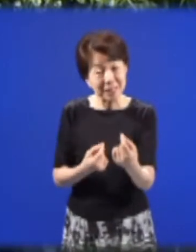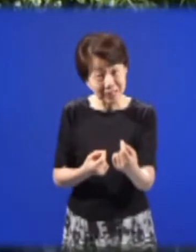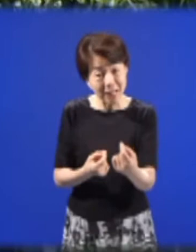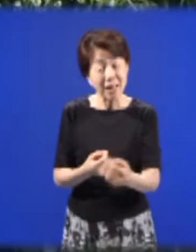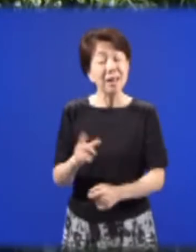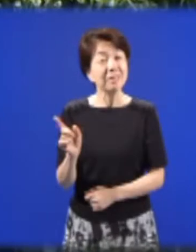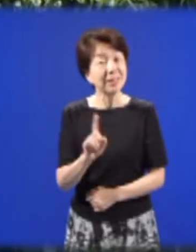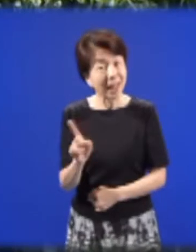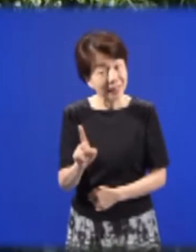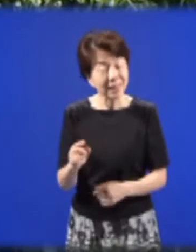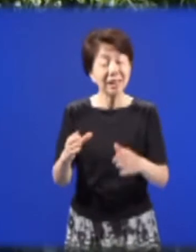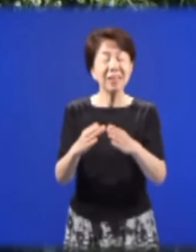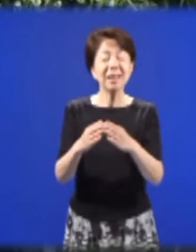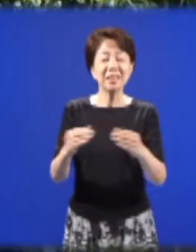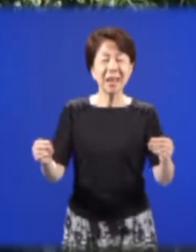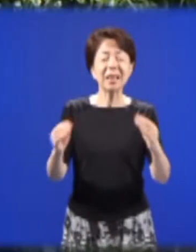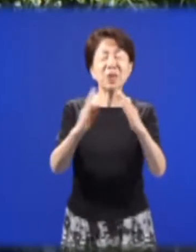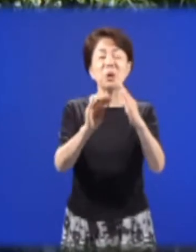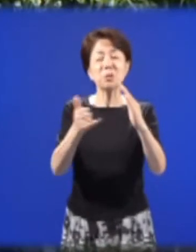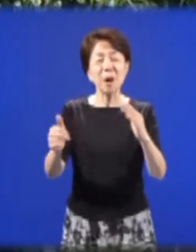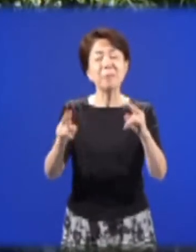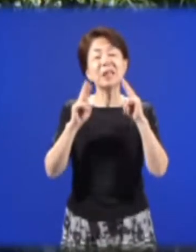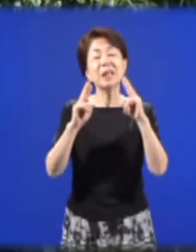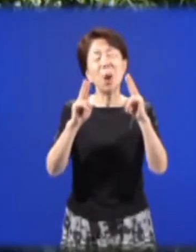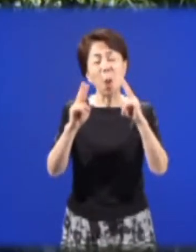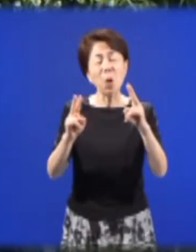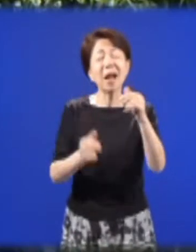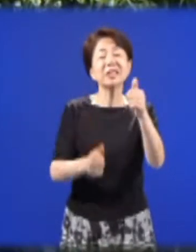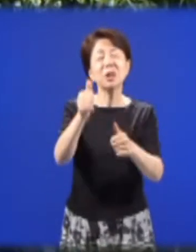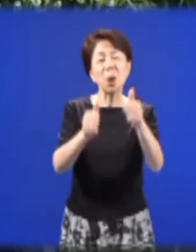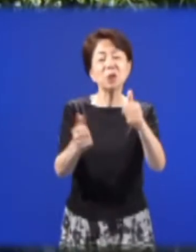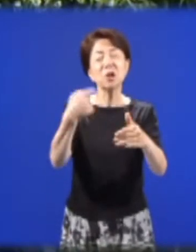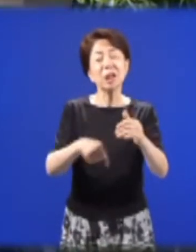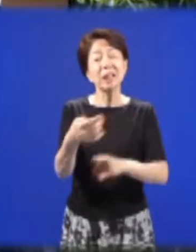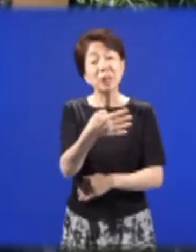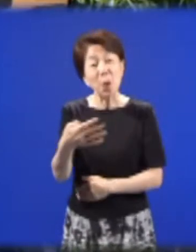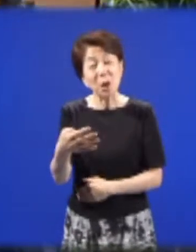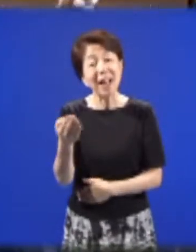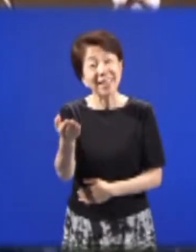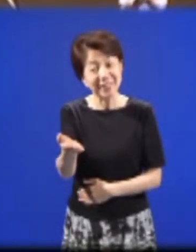は全国ファミリー音楽コンクール in 四日市。